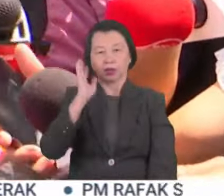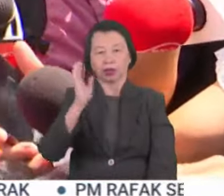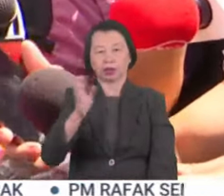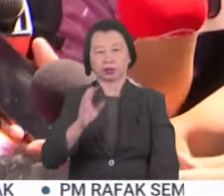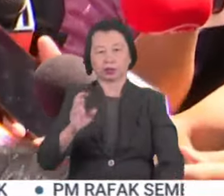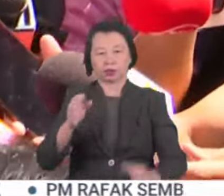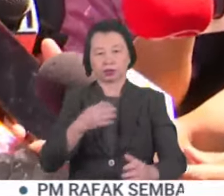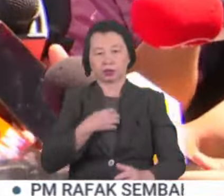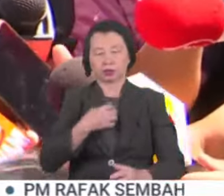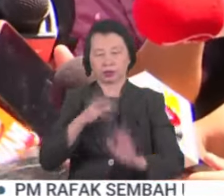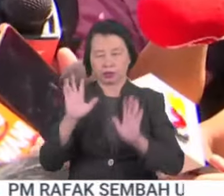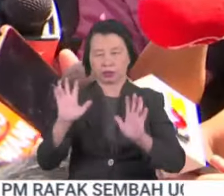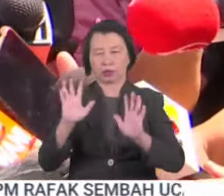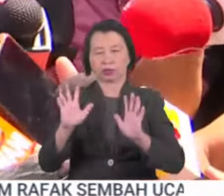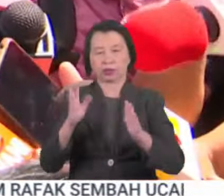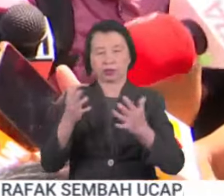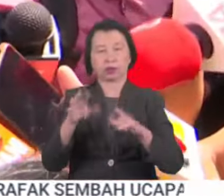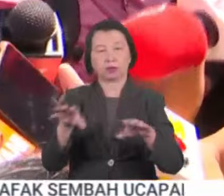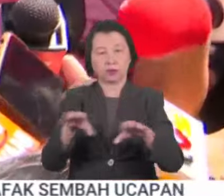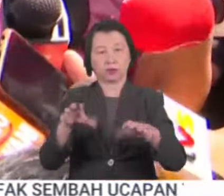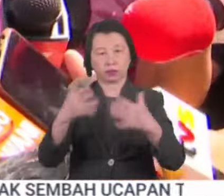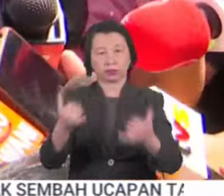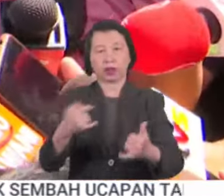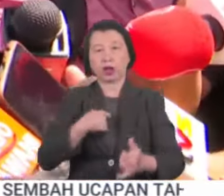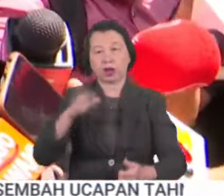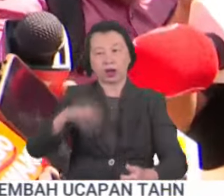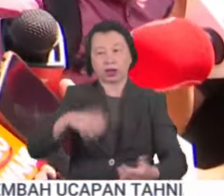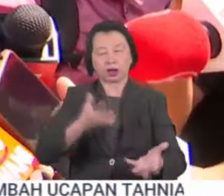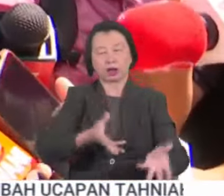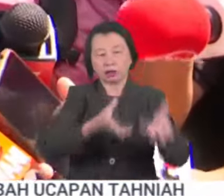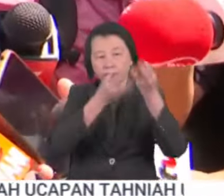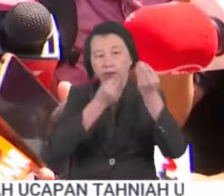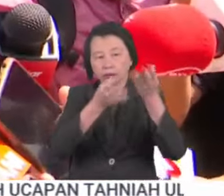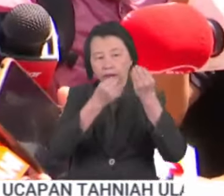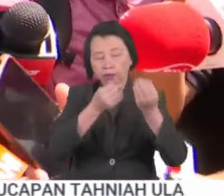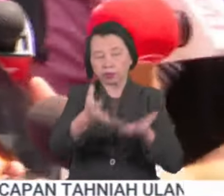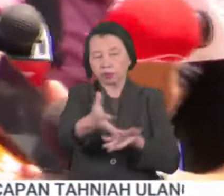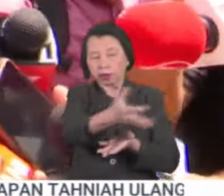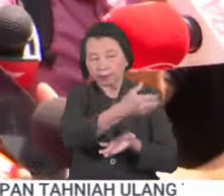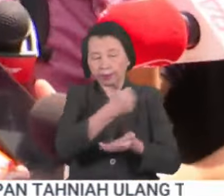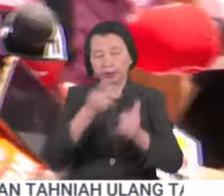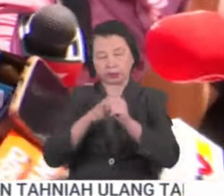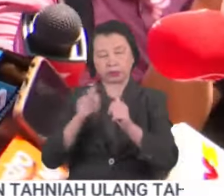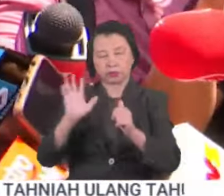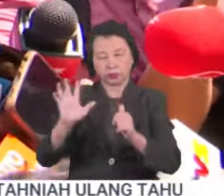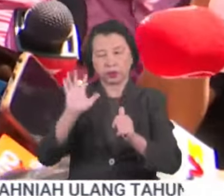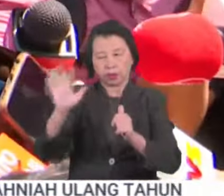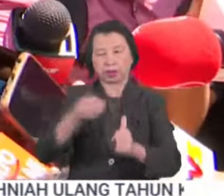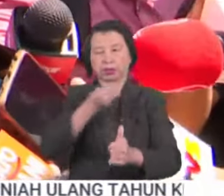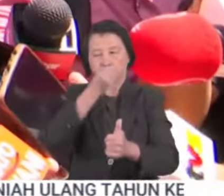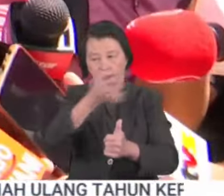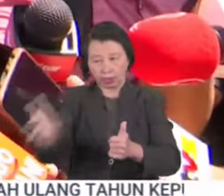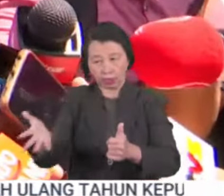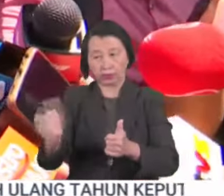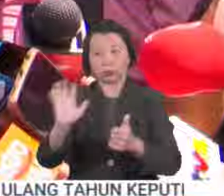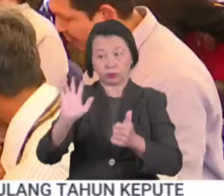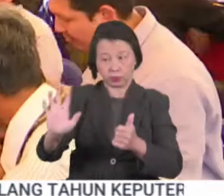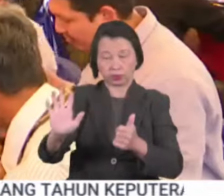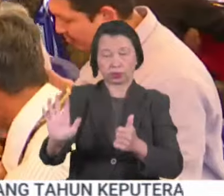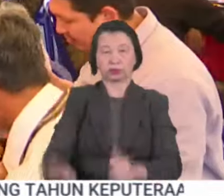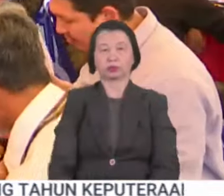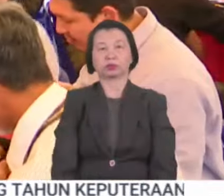kita akan komen nanti sebab buat masa ini saya belum dapatkan maklumat secara lengkap dalam ini. Dan lepas itu kita akan buat